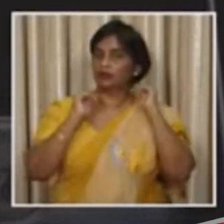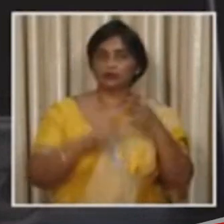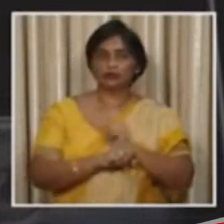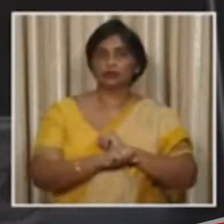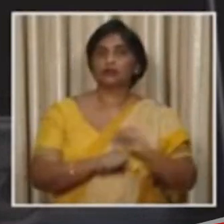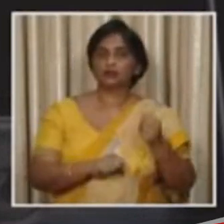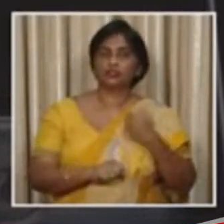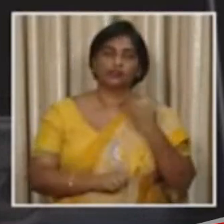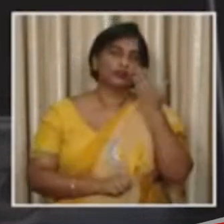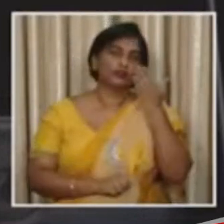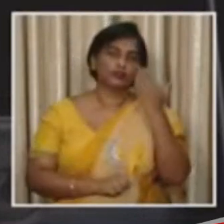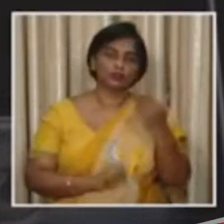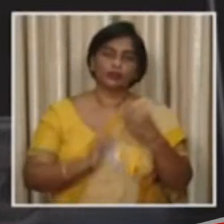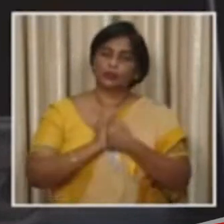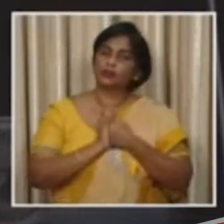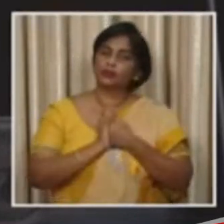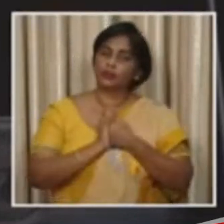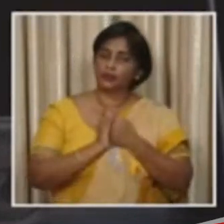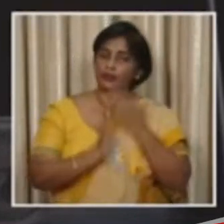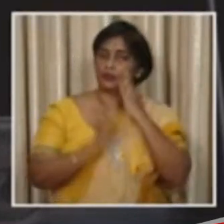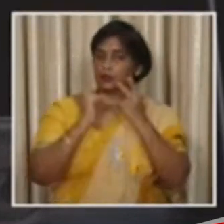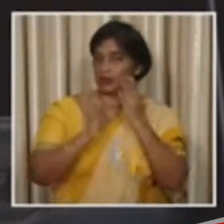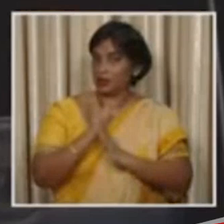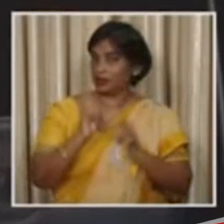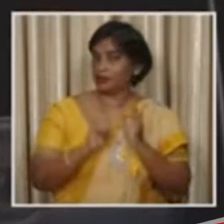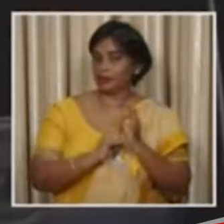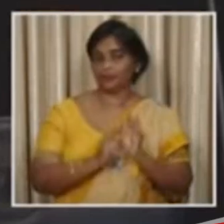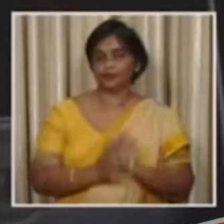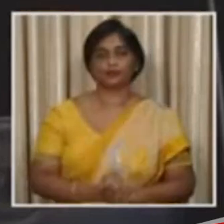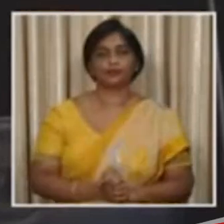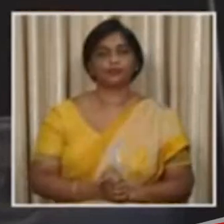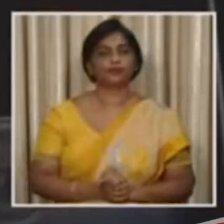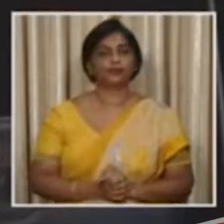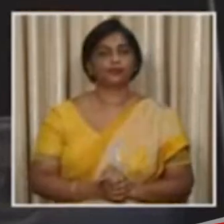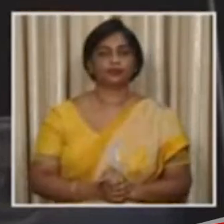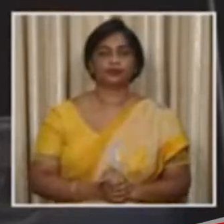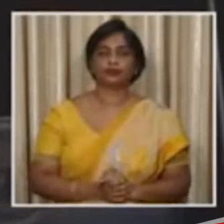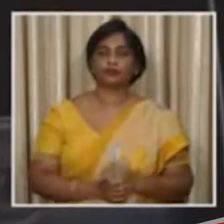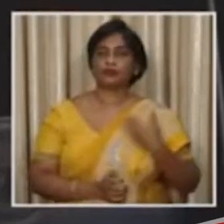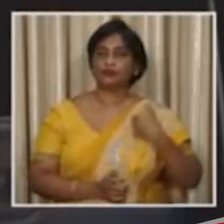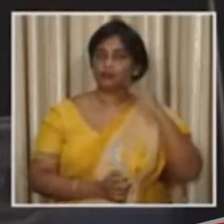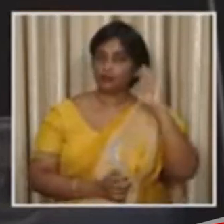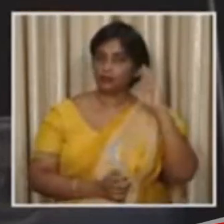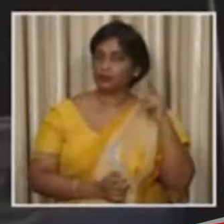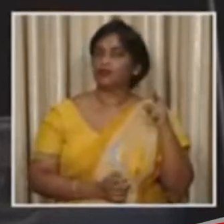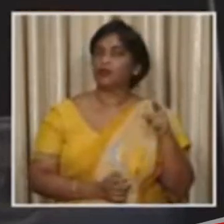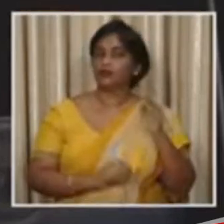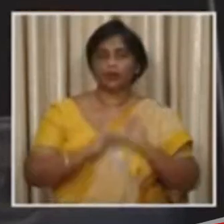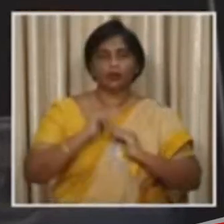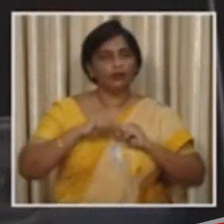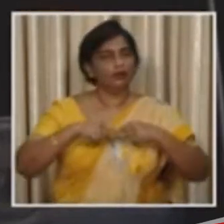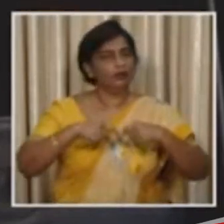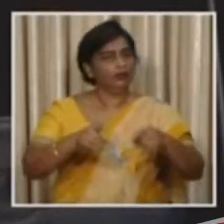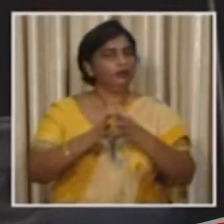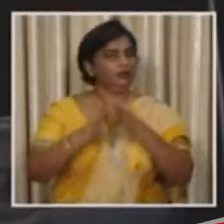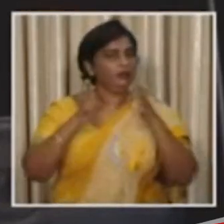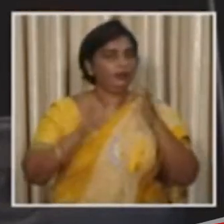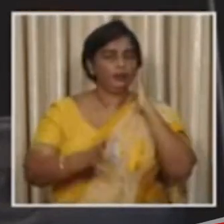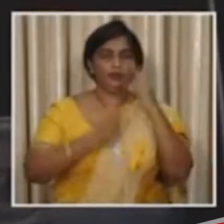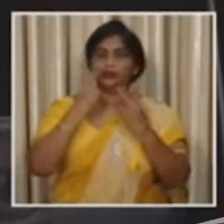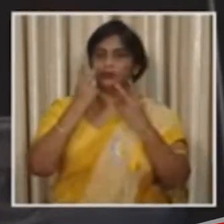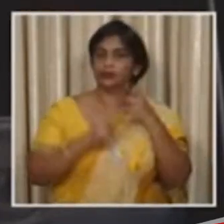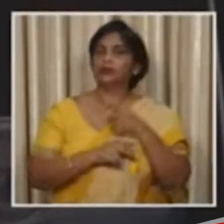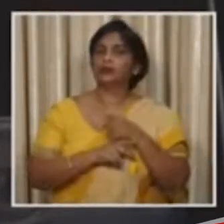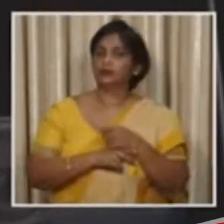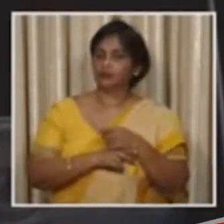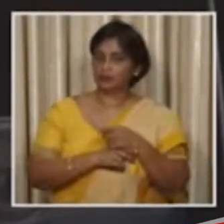කියන එක අපි දකිනවගරු සංචාරක ඇමතුමනි. විශේෂයෙන්ම මේ ක්‍රමිකව වැඩි වෙන සංචාරක